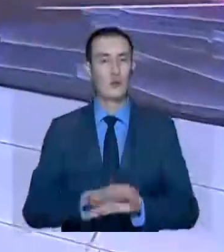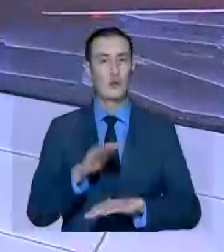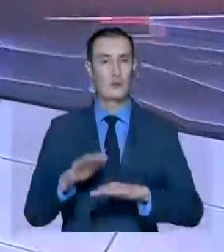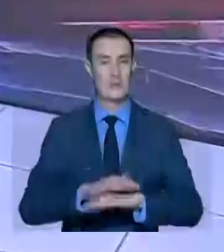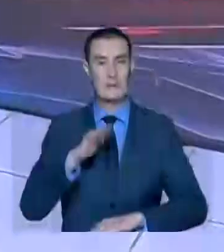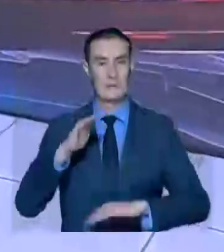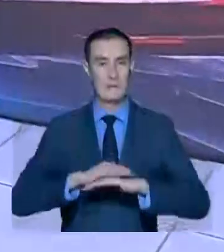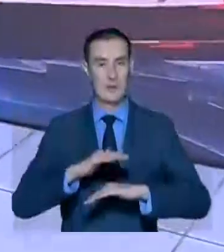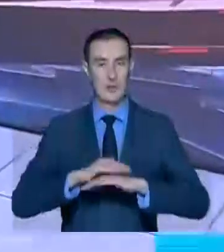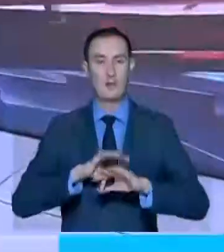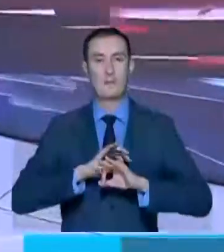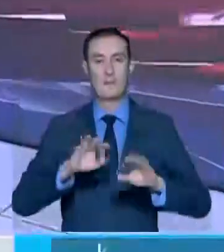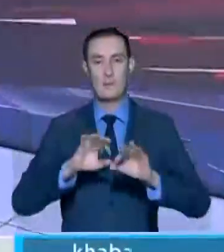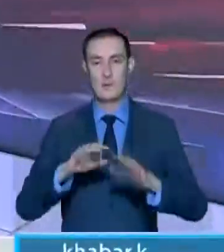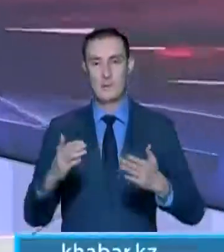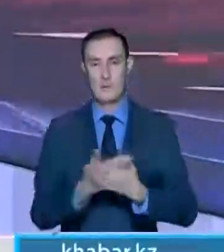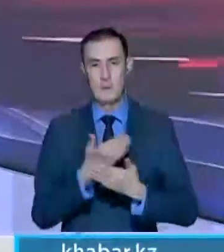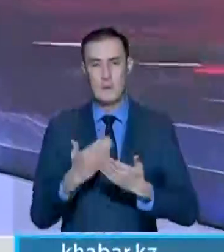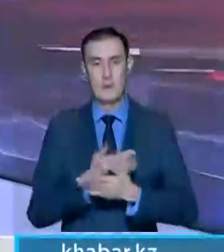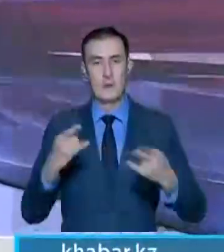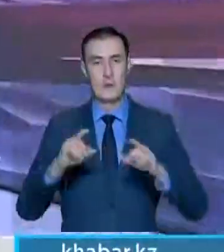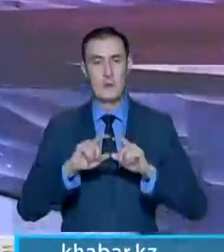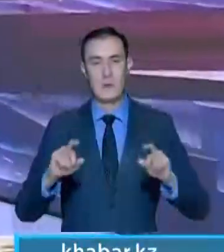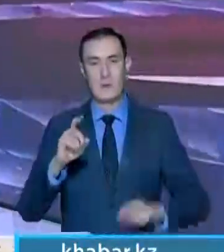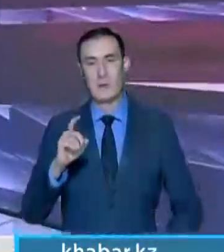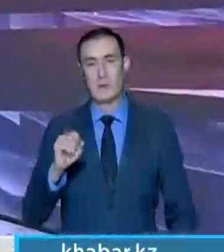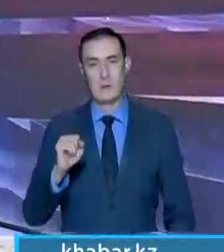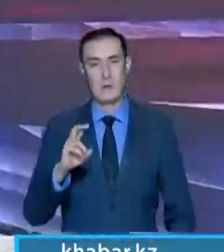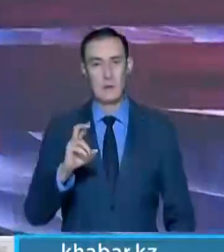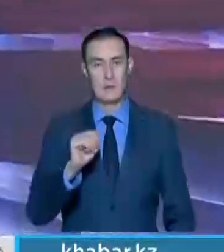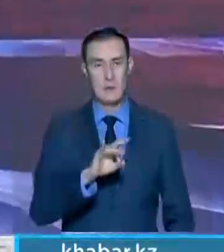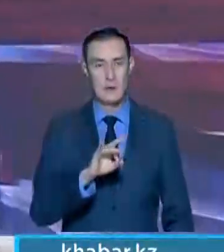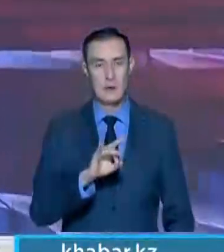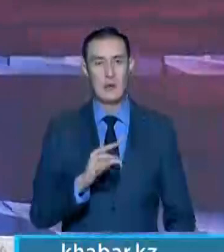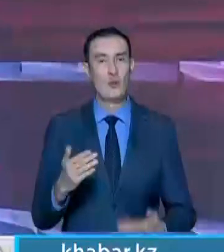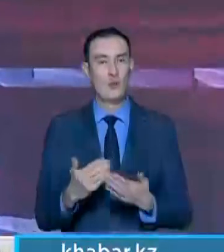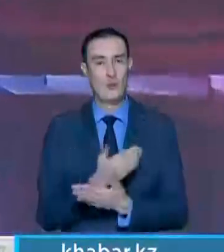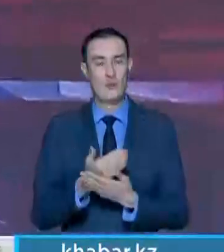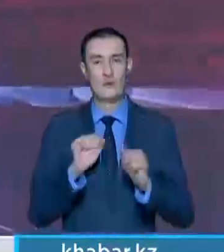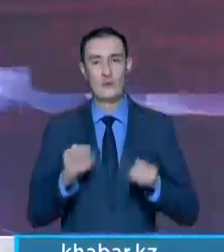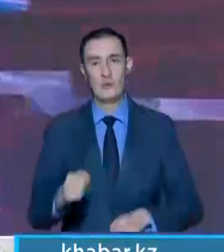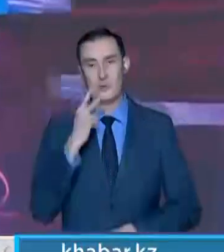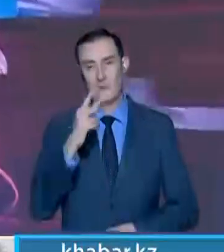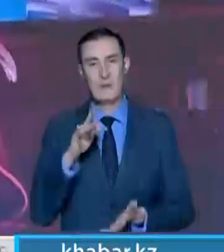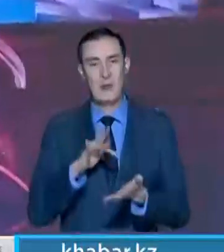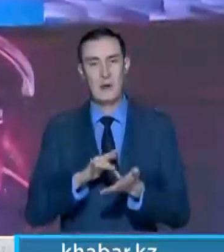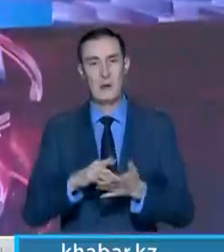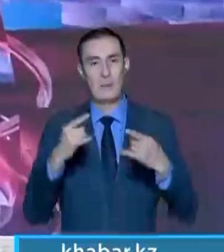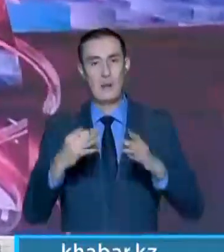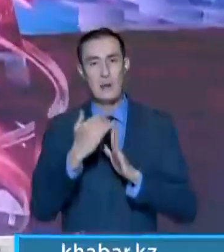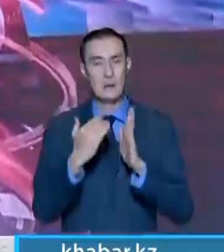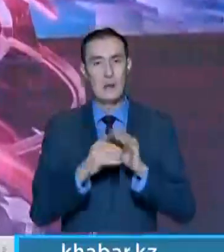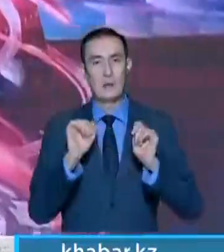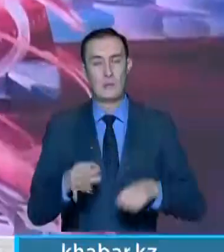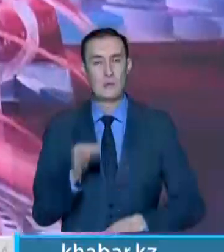вечер. Это новости на телеканале Хабар. В студии работает Надежда Полинка. Судоперевод Хасана Исраилова. Наши новости можно смотреть и в телеграм-канале. Для перехода